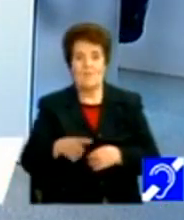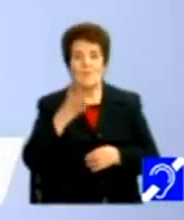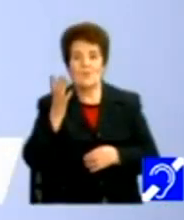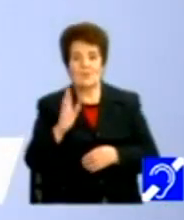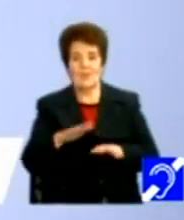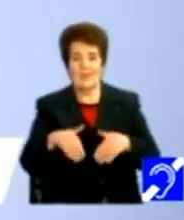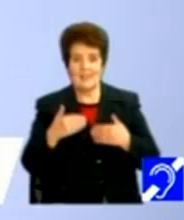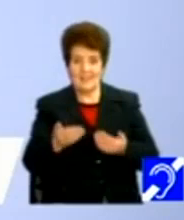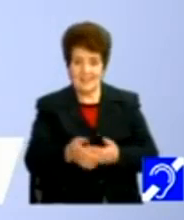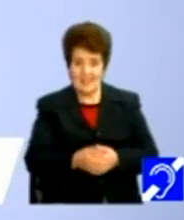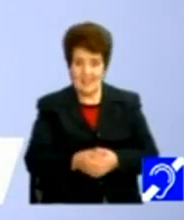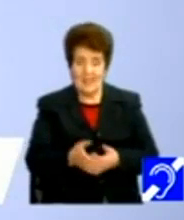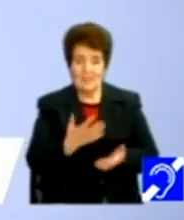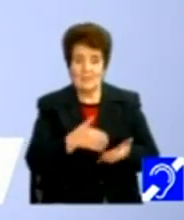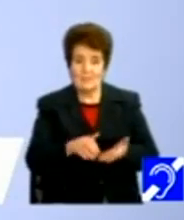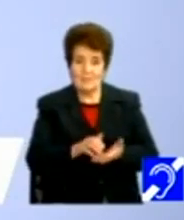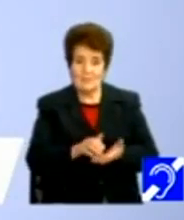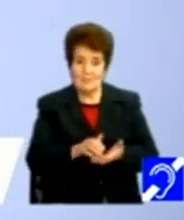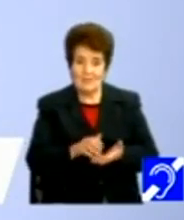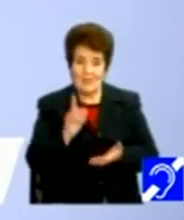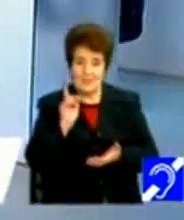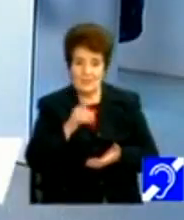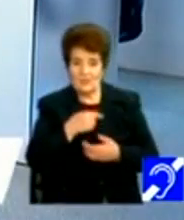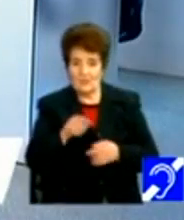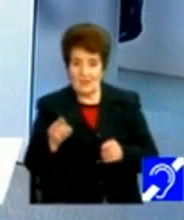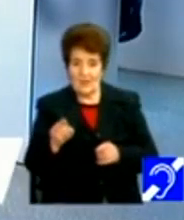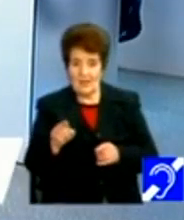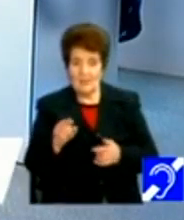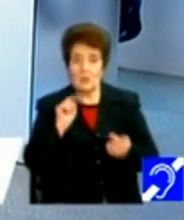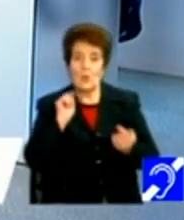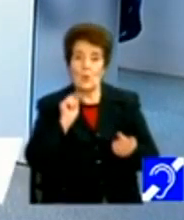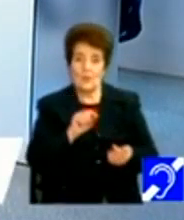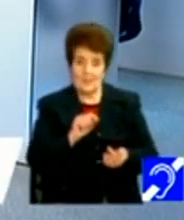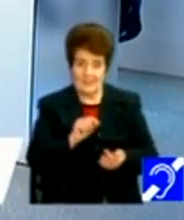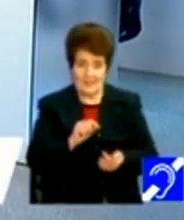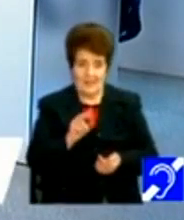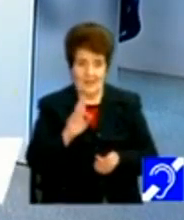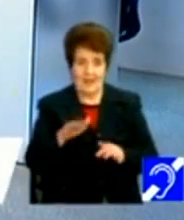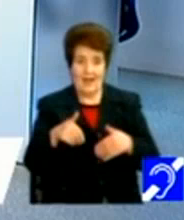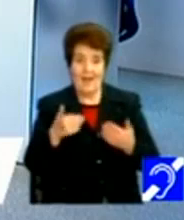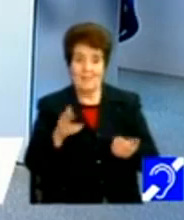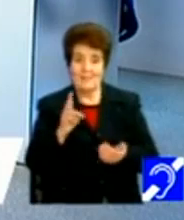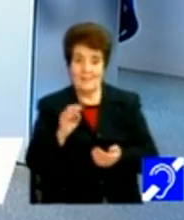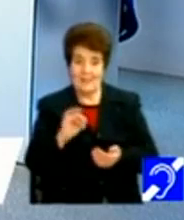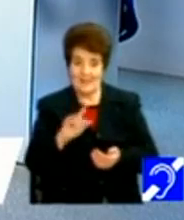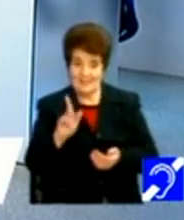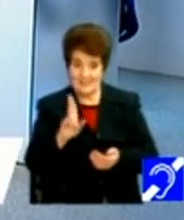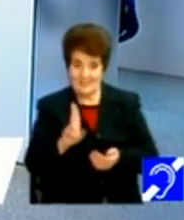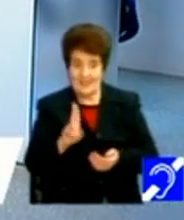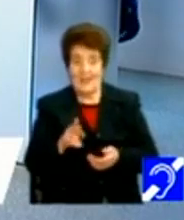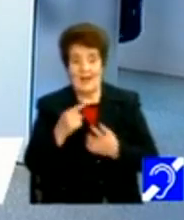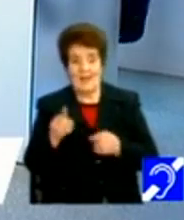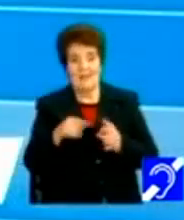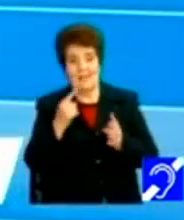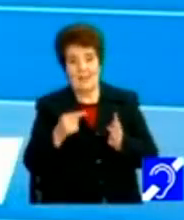da, de cel unionist. Da, așa înțeleg și eu. Față de ceilalți contracandidați. Nu, față de contracandidat. E, nu e altă întrebare.